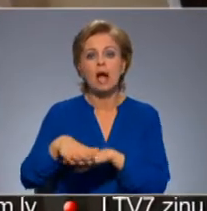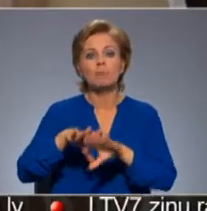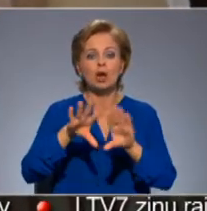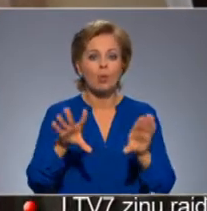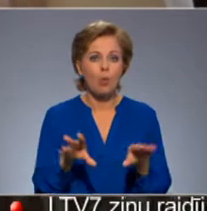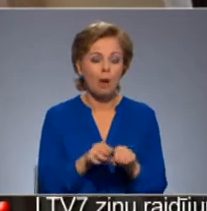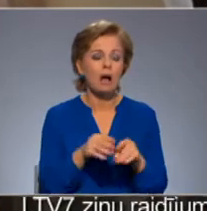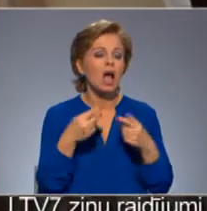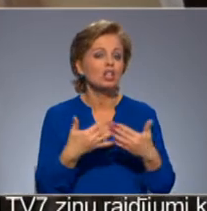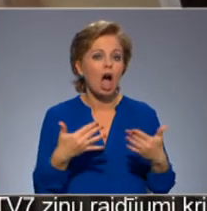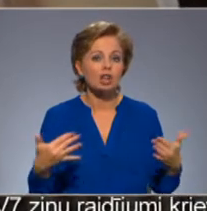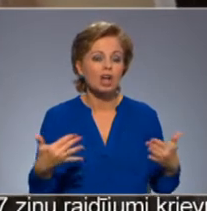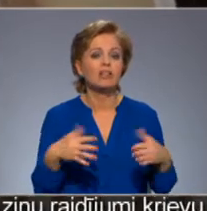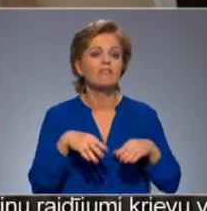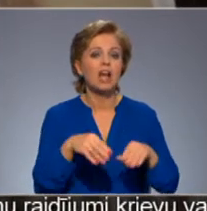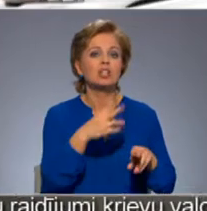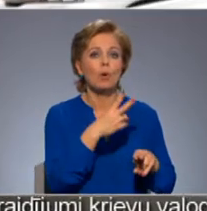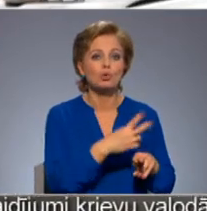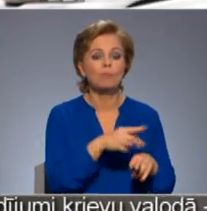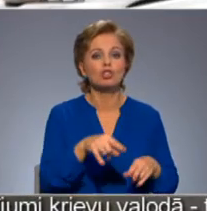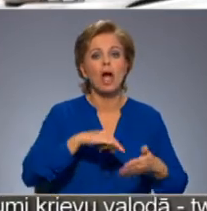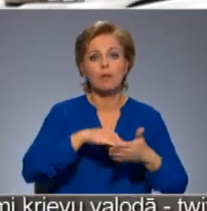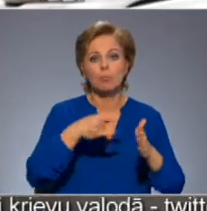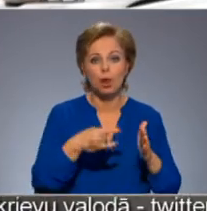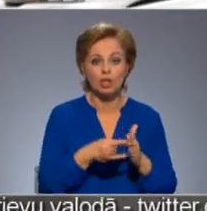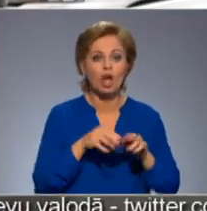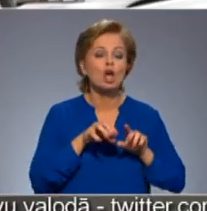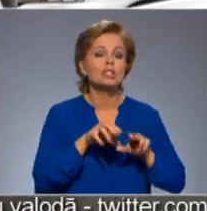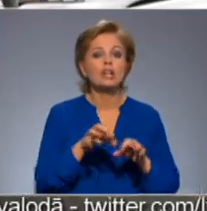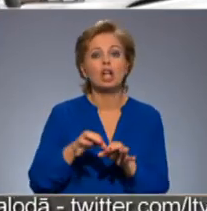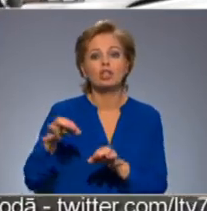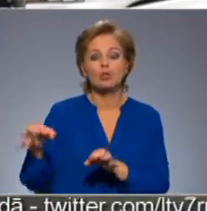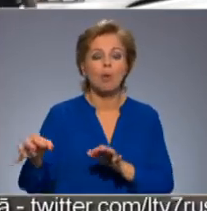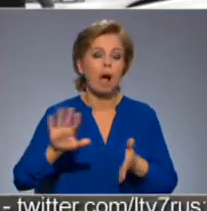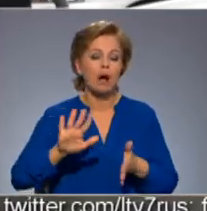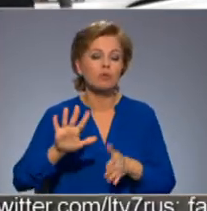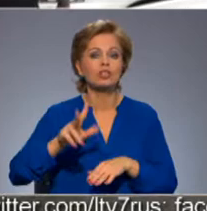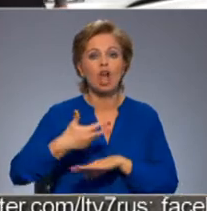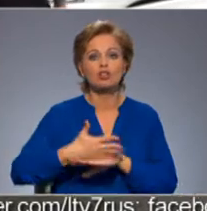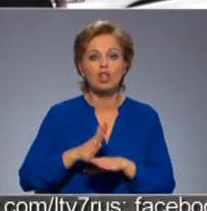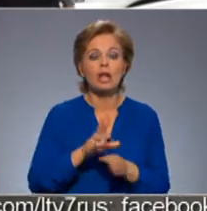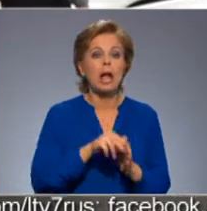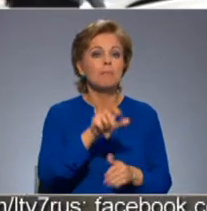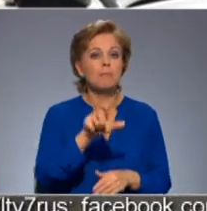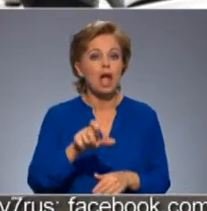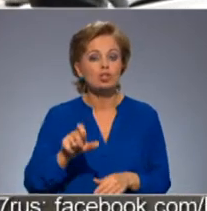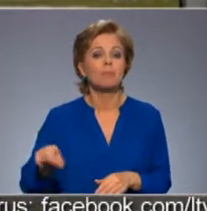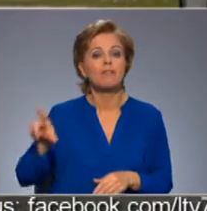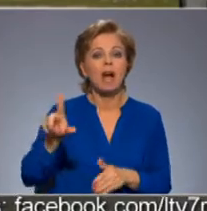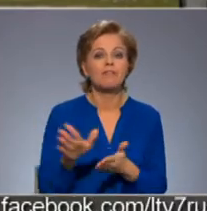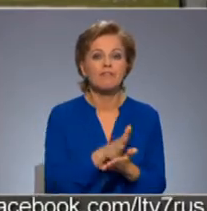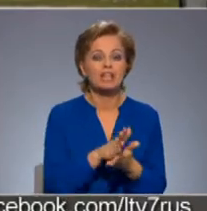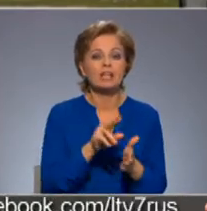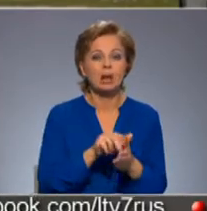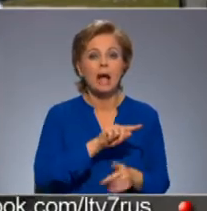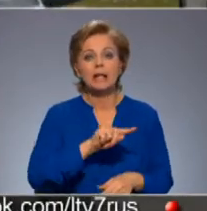ir daži no veicamajiem uzdevumiem šai projektā. Tā piemēram, Skrundas novadā aptuveni trešdaļa ir pensionāru. Vairumam vidējā pensija ir